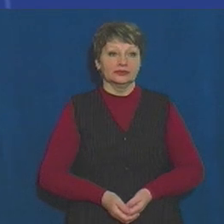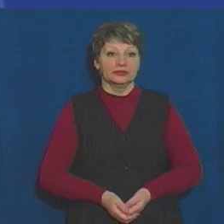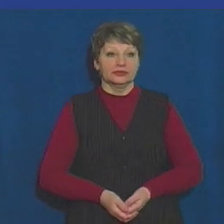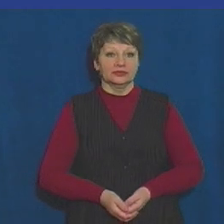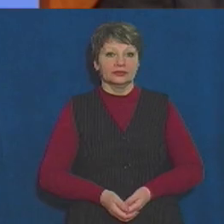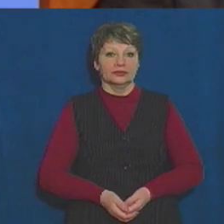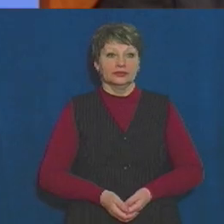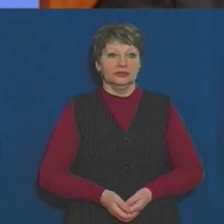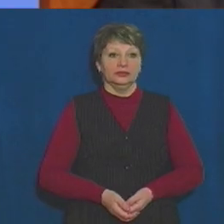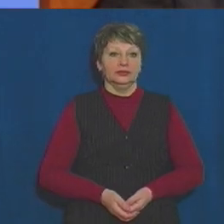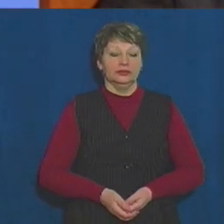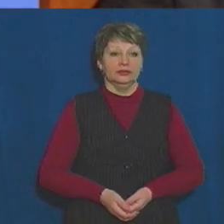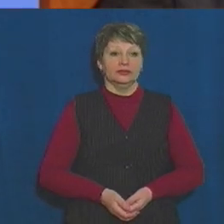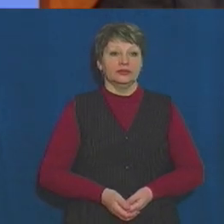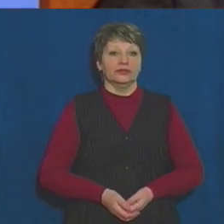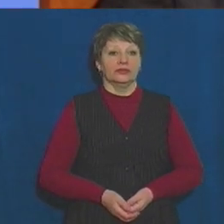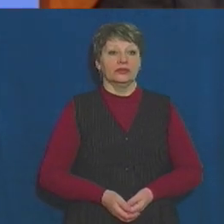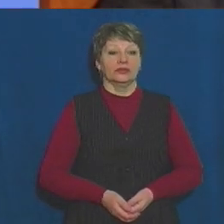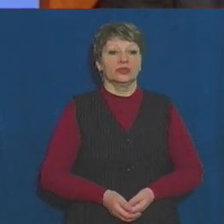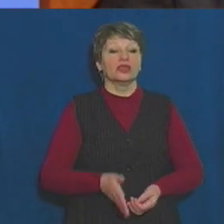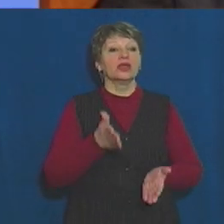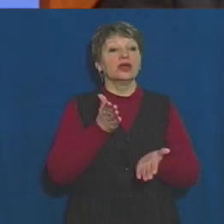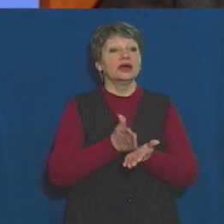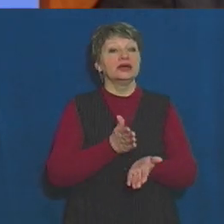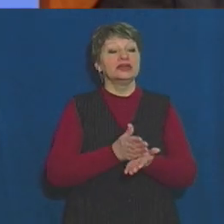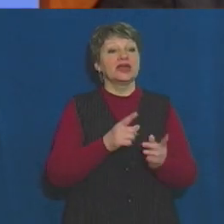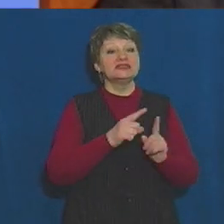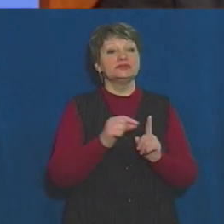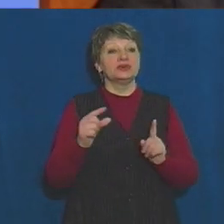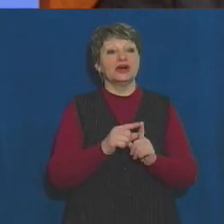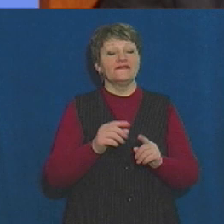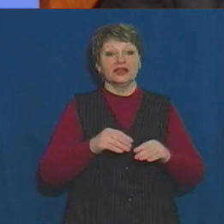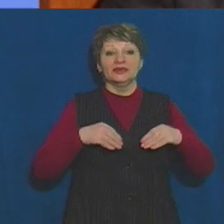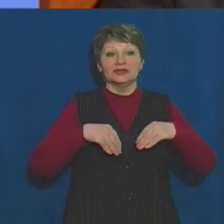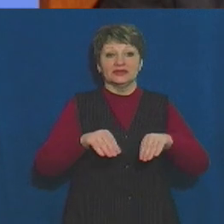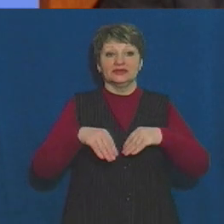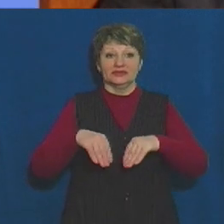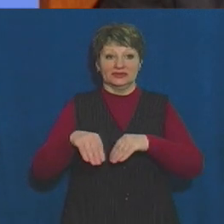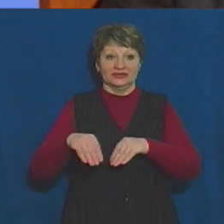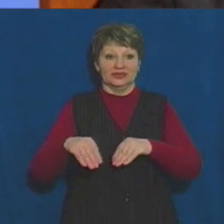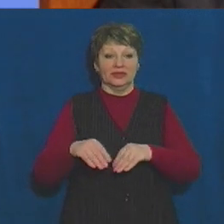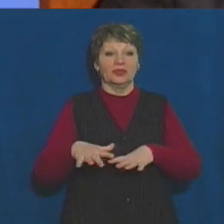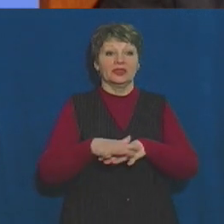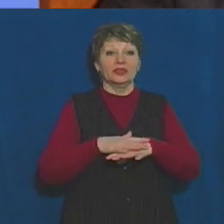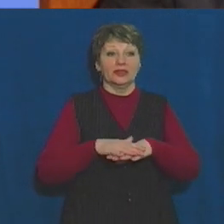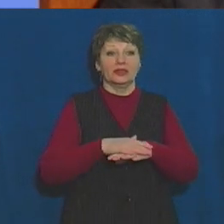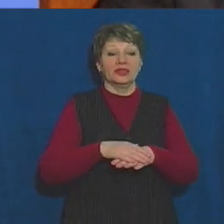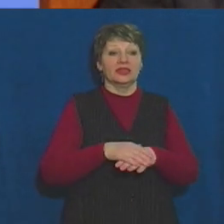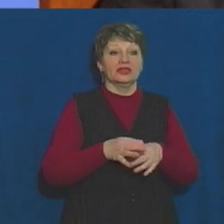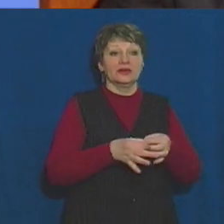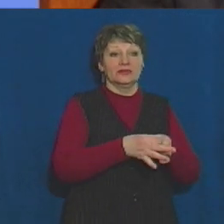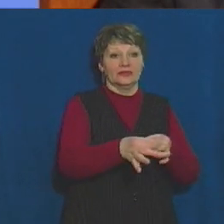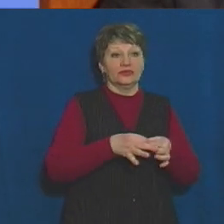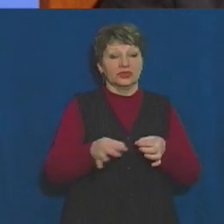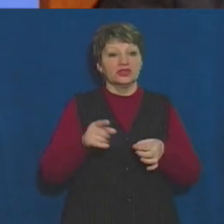Є правила утримання зелених насаджень у населених пунктах. І там чітко визначена процедура